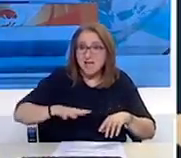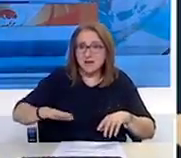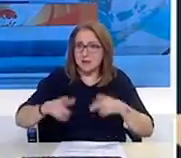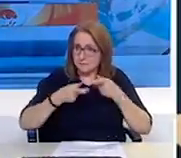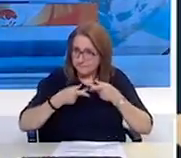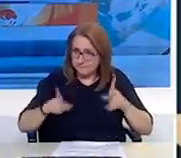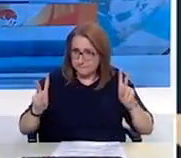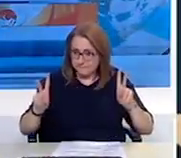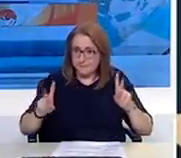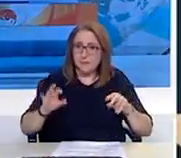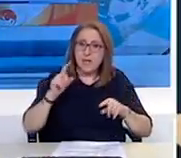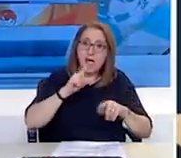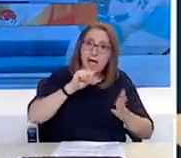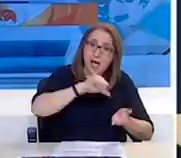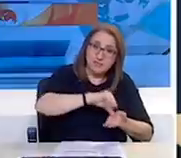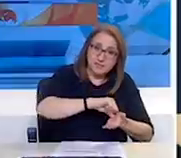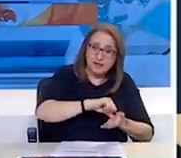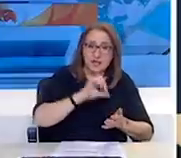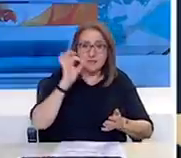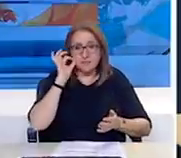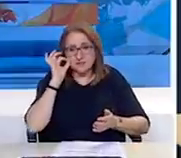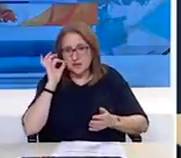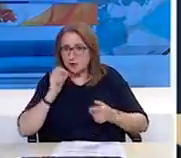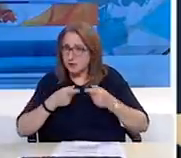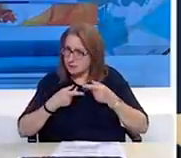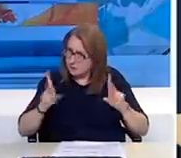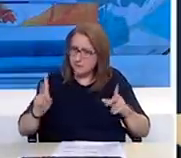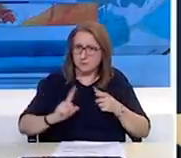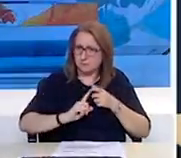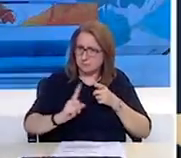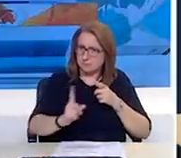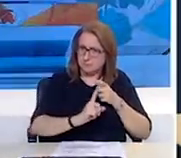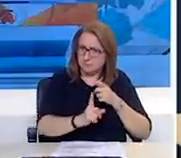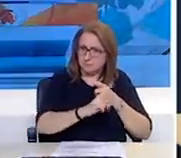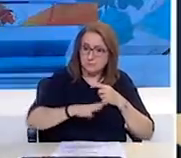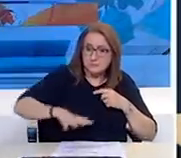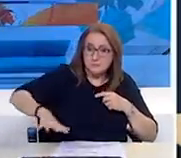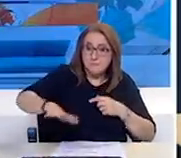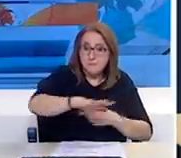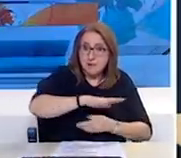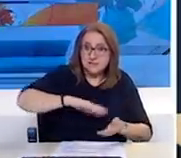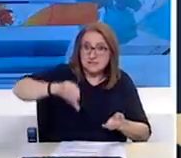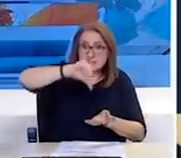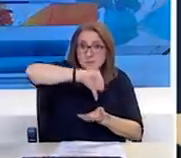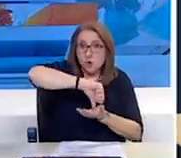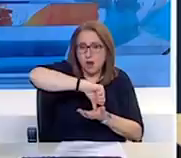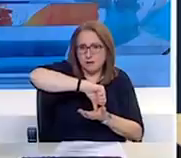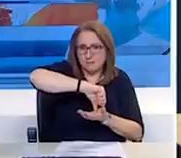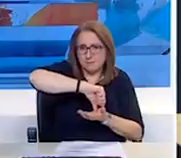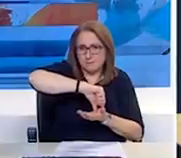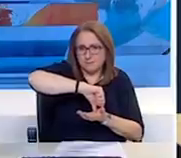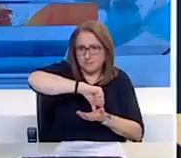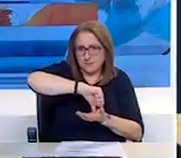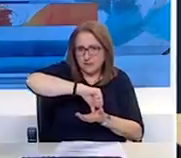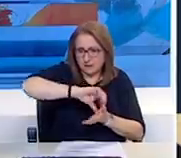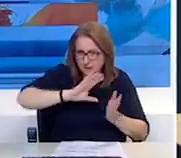που αφορούν στην Αθήνα και στη Θεσσαλονίκη, ισχύει η δυνατότητα μετακίνησης εντός Μητροπολιτικού Ιστού. Τι σημαίνει αυτό? Ότι